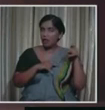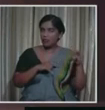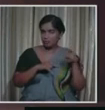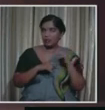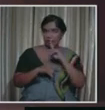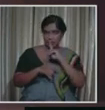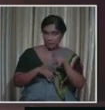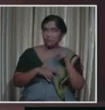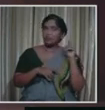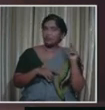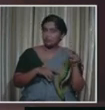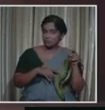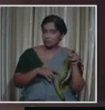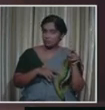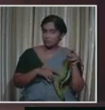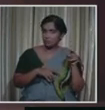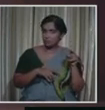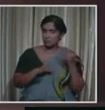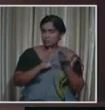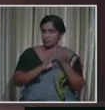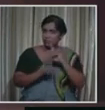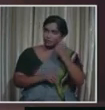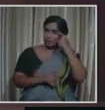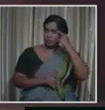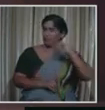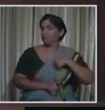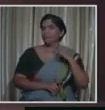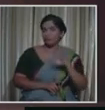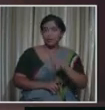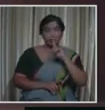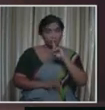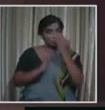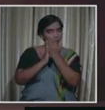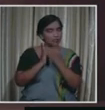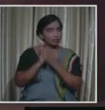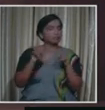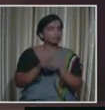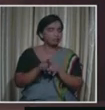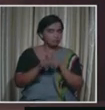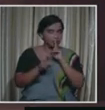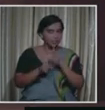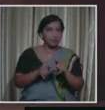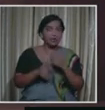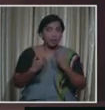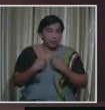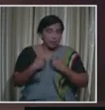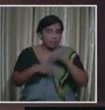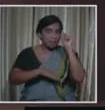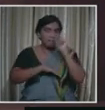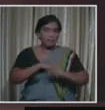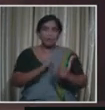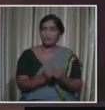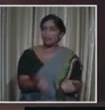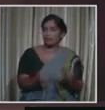ඉතාමත් පූර්ව නිගමනයක ඉන්නවා ඉදිරිපත් කරපු කරුණු අනුව මේ අප විසින් සැලසුම්කට දියත් කරන